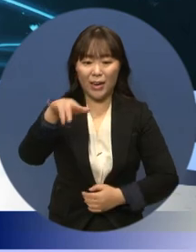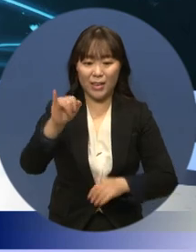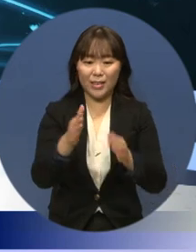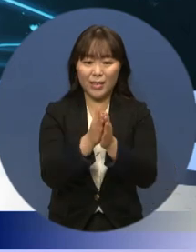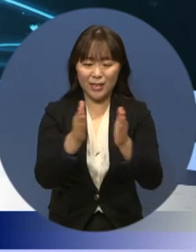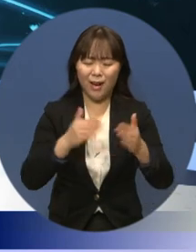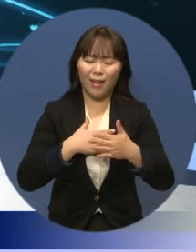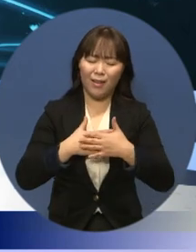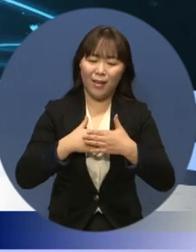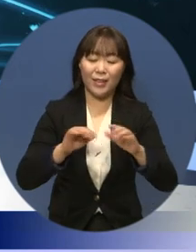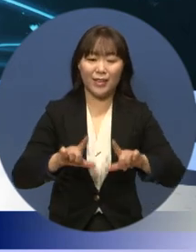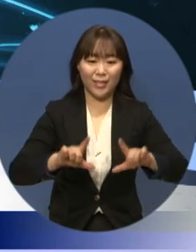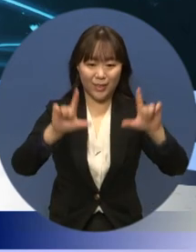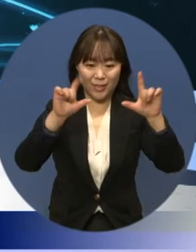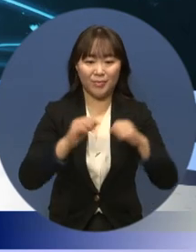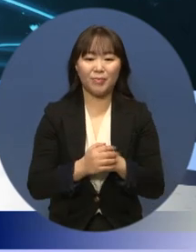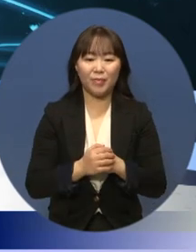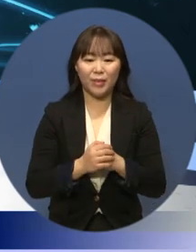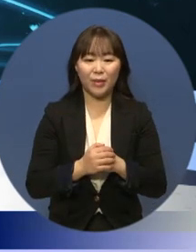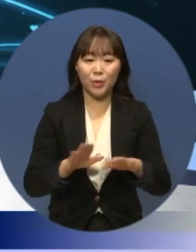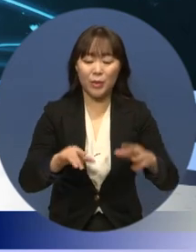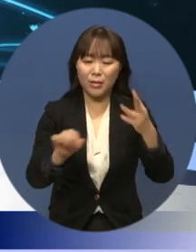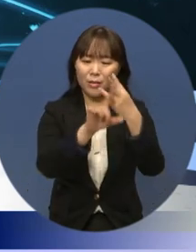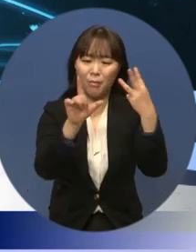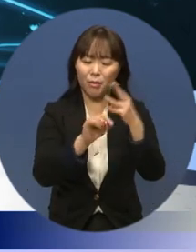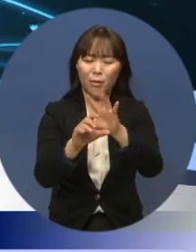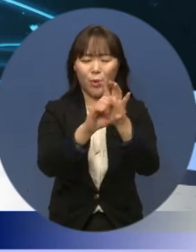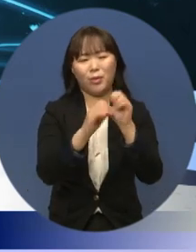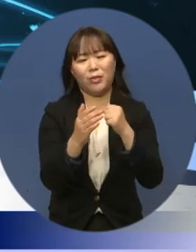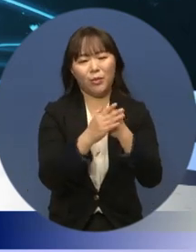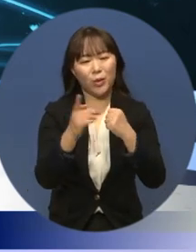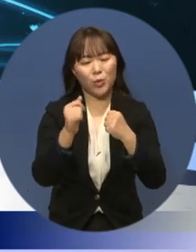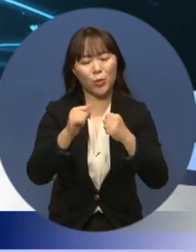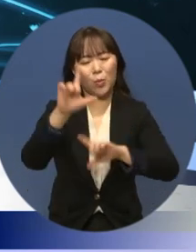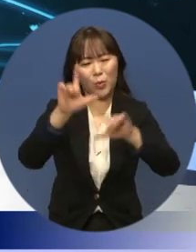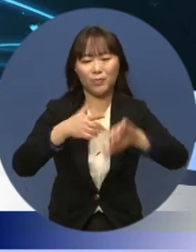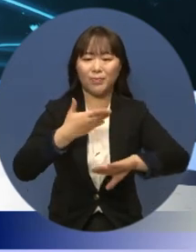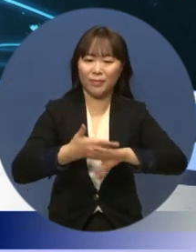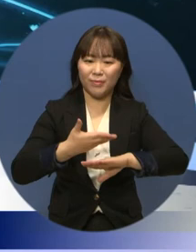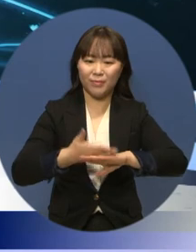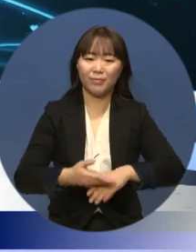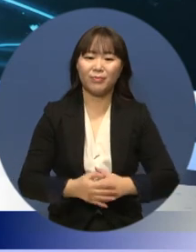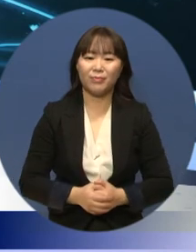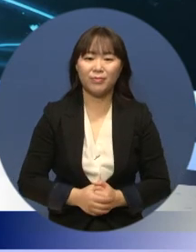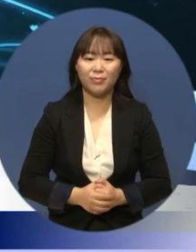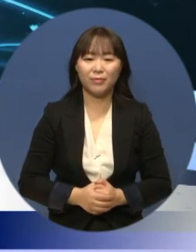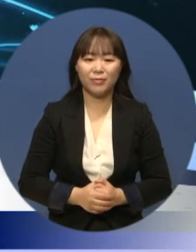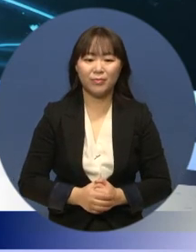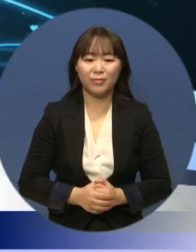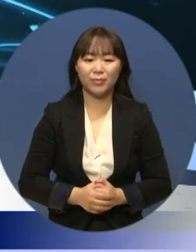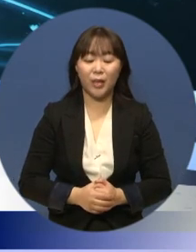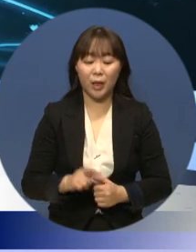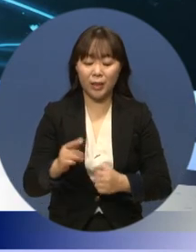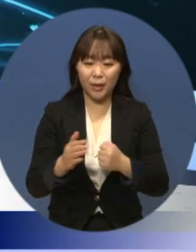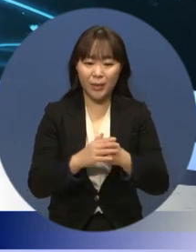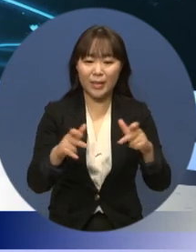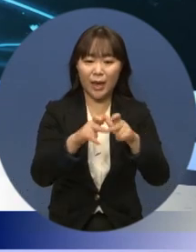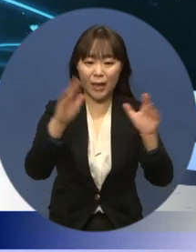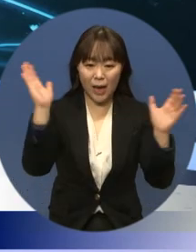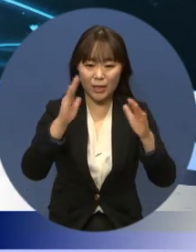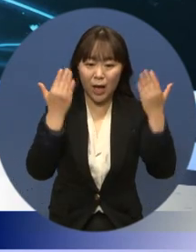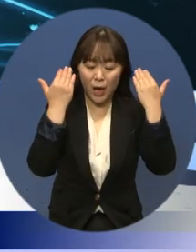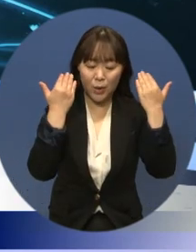시작되는 설레는 달인데요. 올해 3월은 코로나19로 인해 조금 다른 모습으로 맞게 됐습니다. 이에 따라 장애